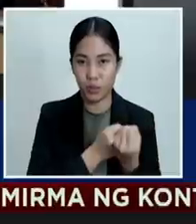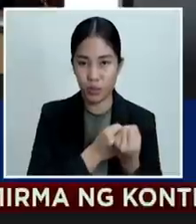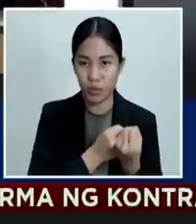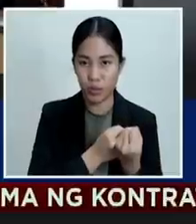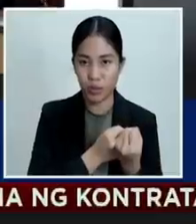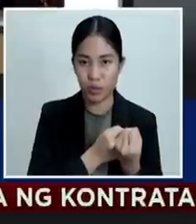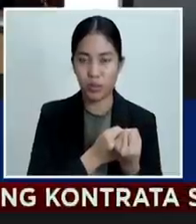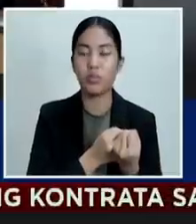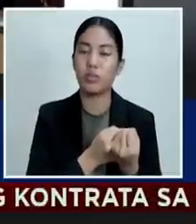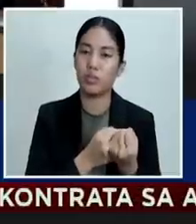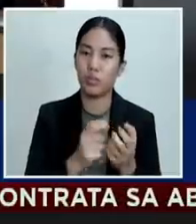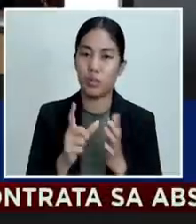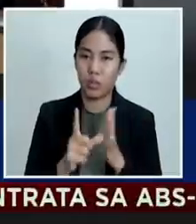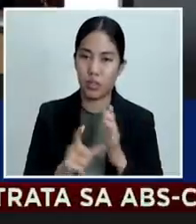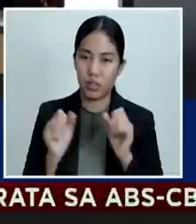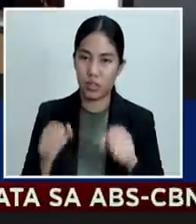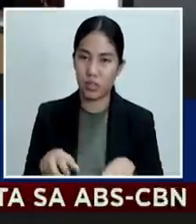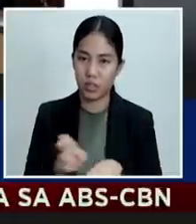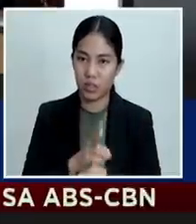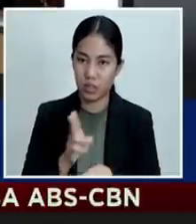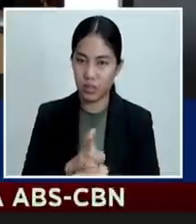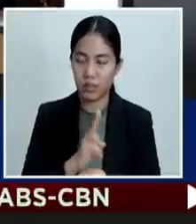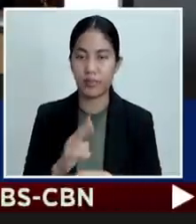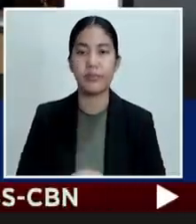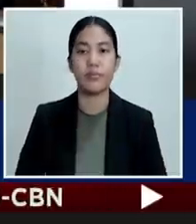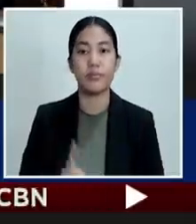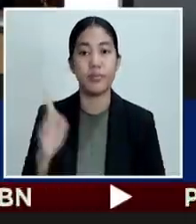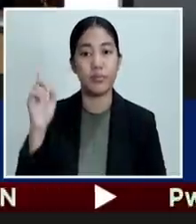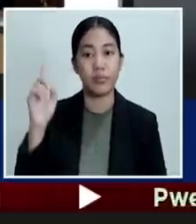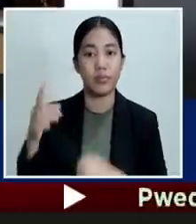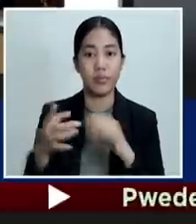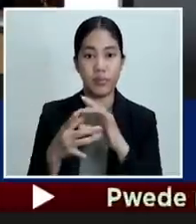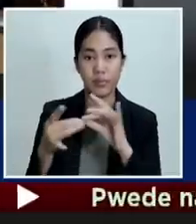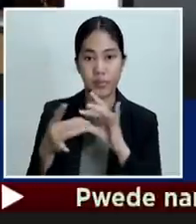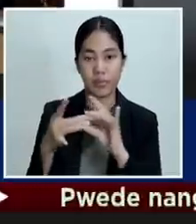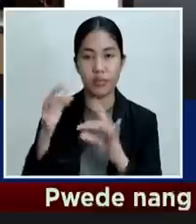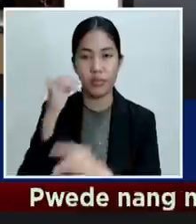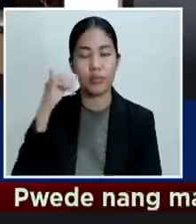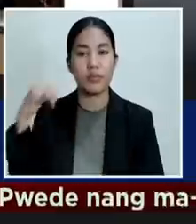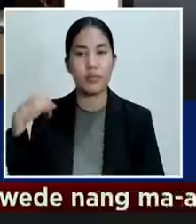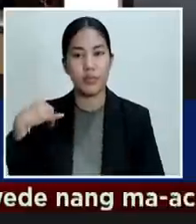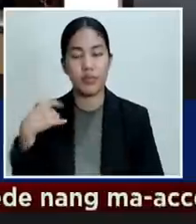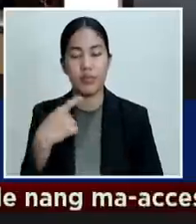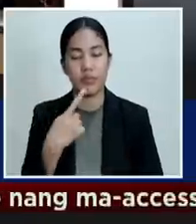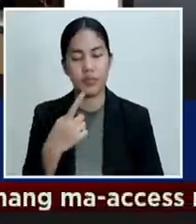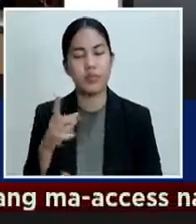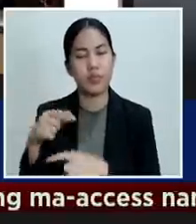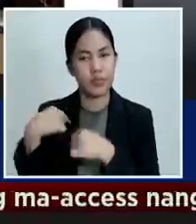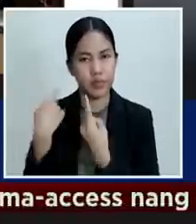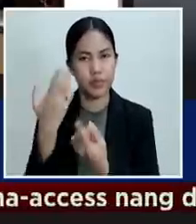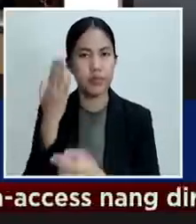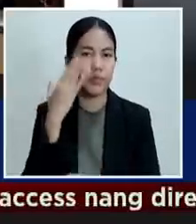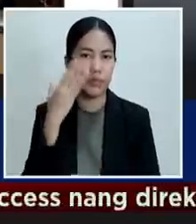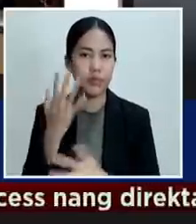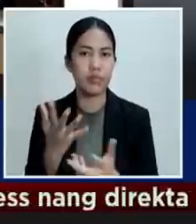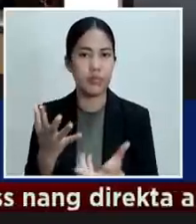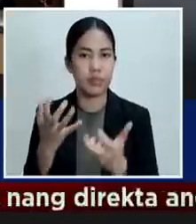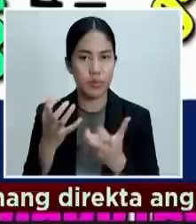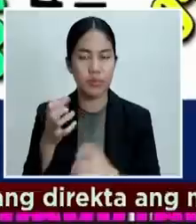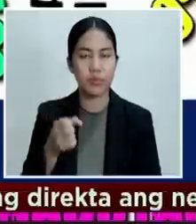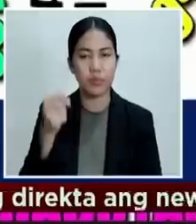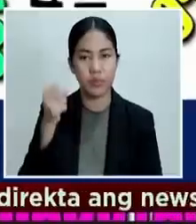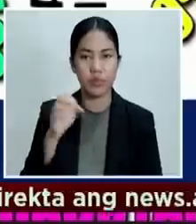gamitin. Sa pahayag naman ni suspended Congressman Arnolfo Teves Jr. kahapon, matagal na niyang alam na gustong i-freeze ang kanyang